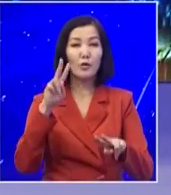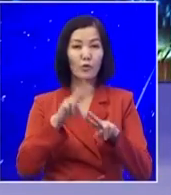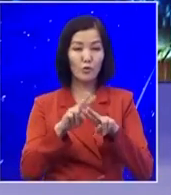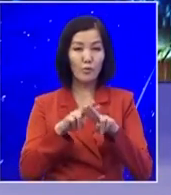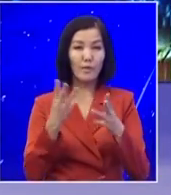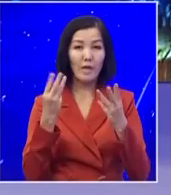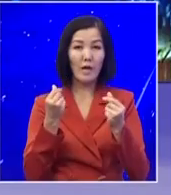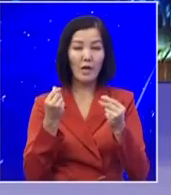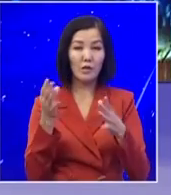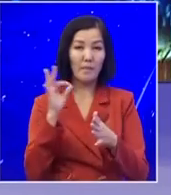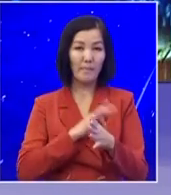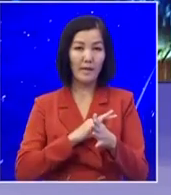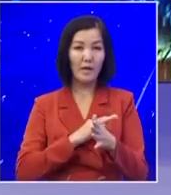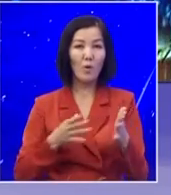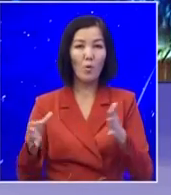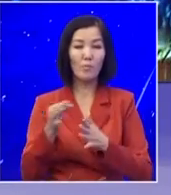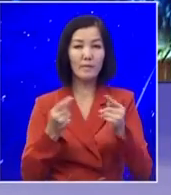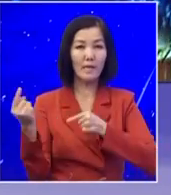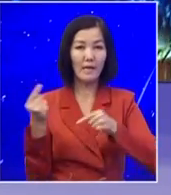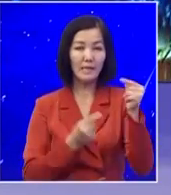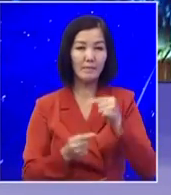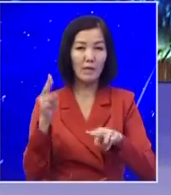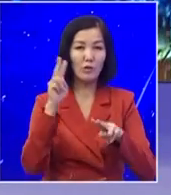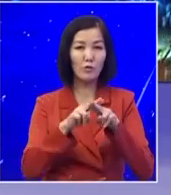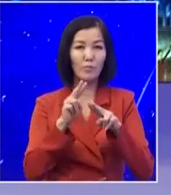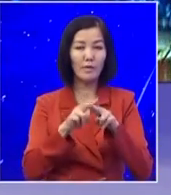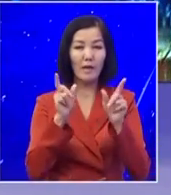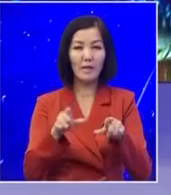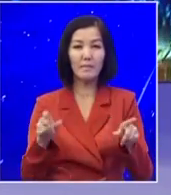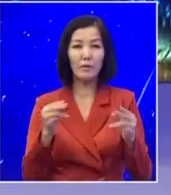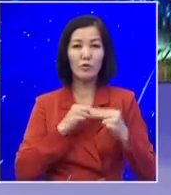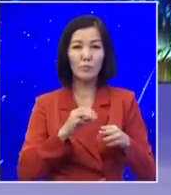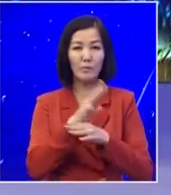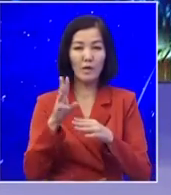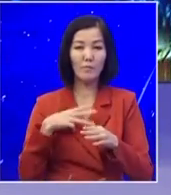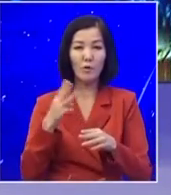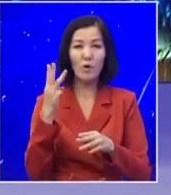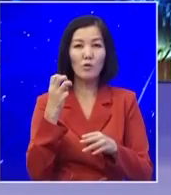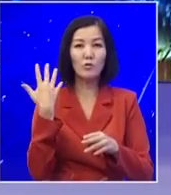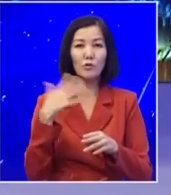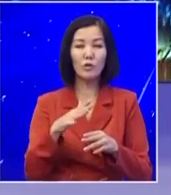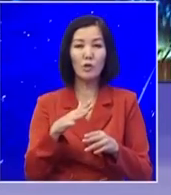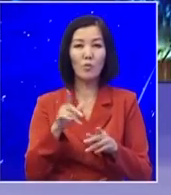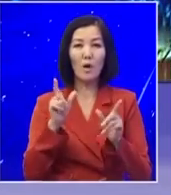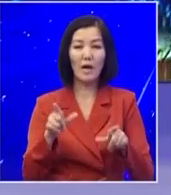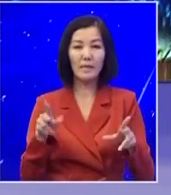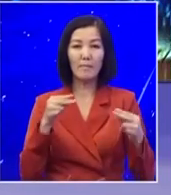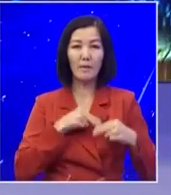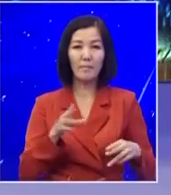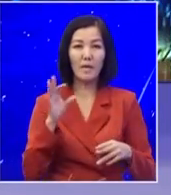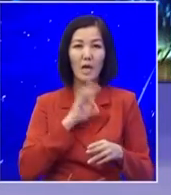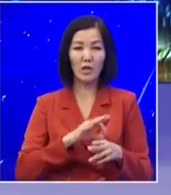Теміртордағы кәсіп, облыс кәсіпкерлері түзеу мекемелеріндегі азаматтарды да жұмыспен қамтып отыр. 350 үсті тұлға еңбек етіп табыс